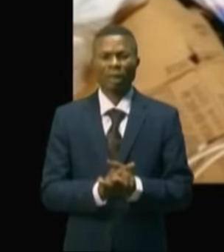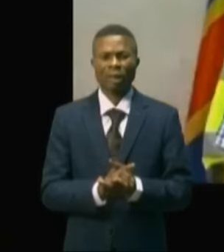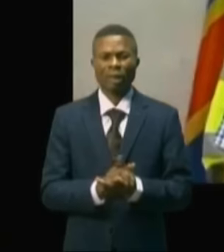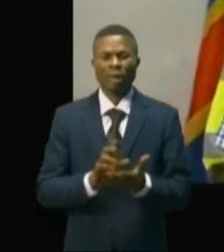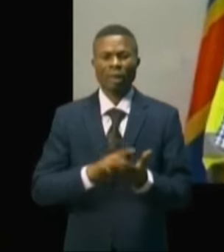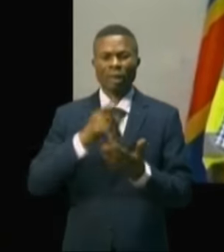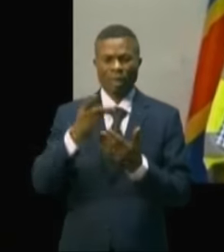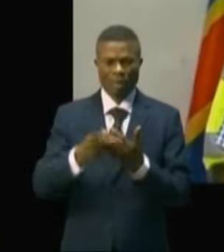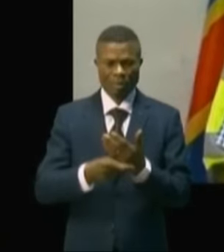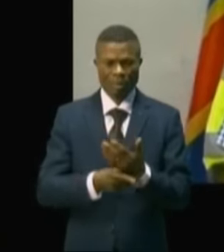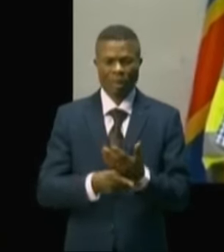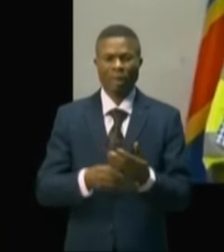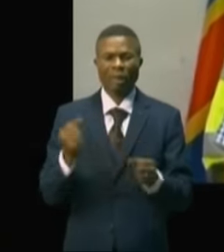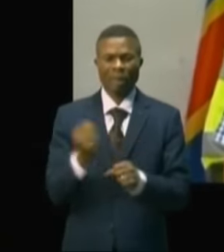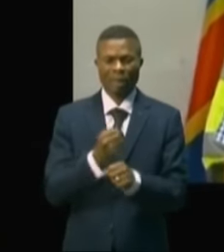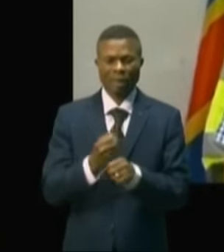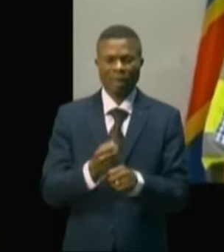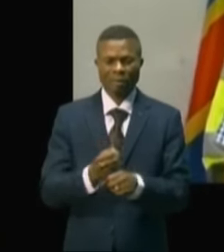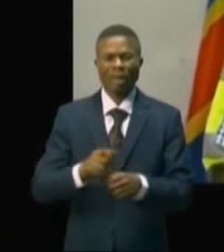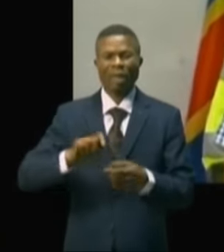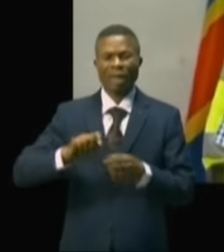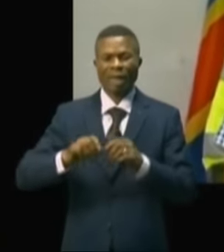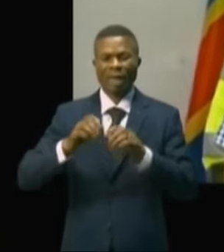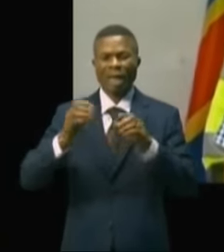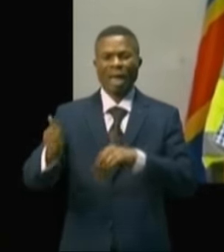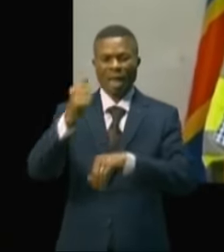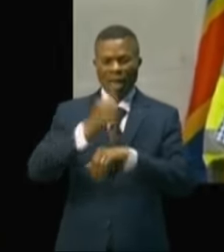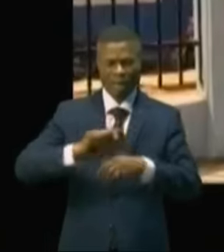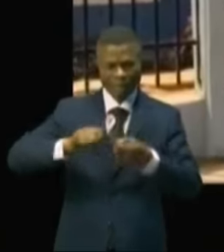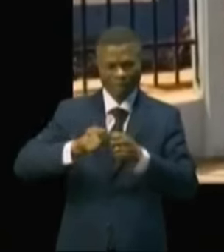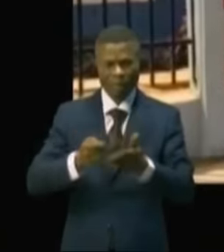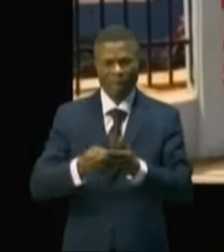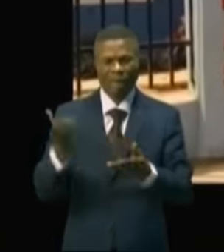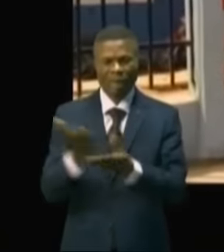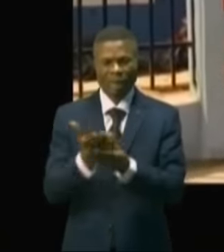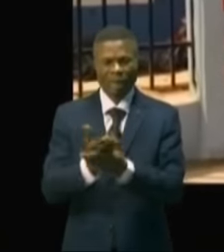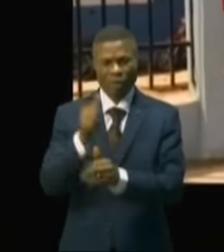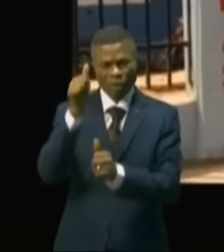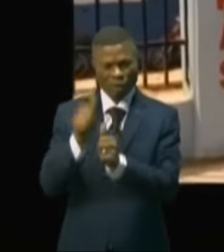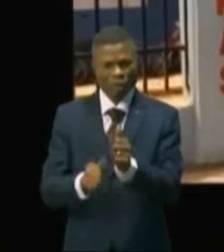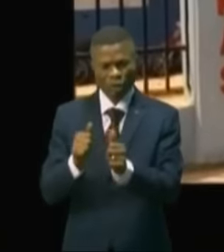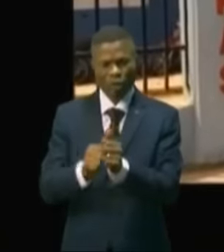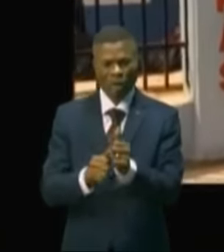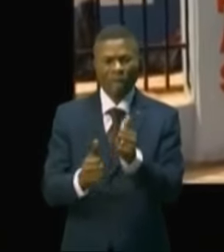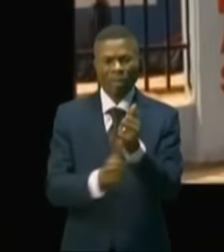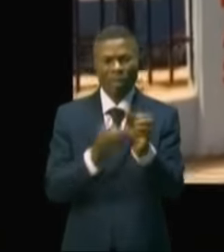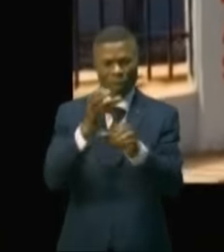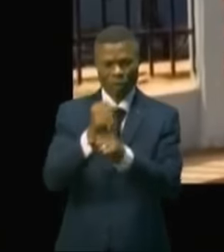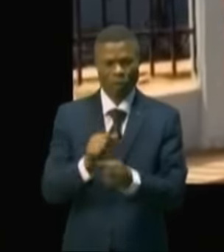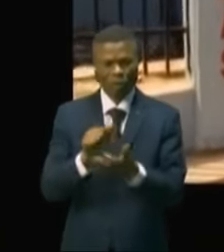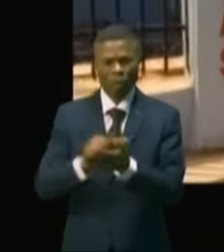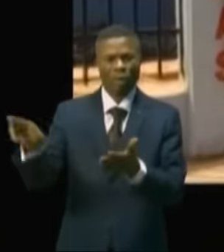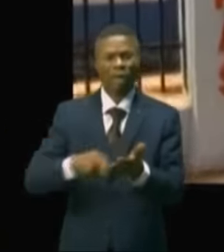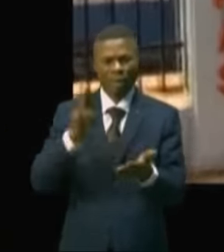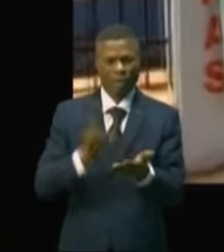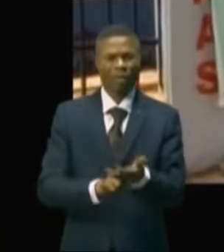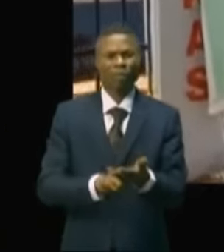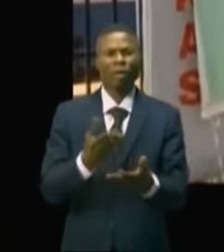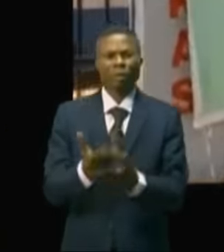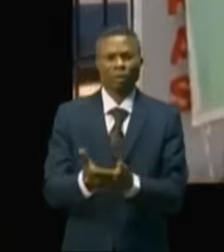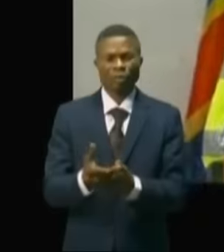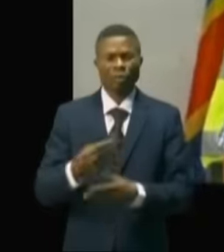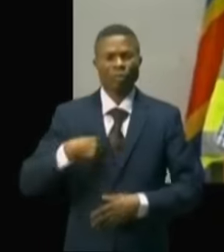notre carnet d'entretien. C'est un contrat que chaque agent, chaque cadre qui recevra l'engin va signer. Et nous